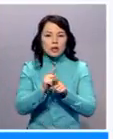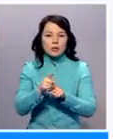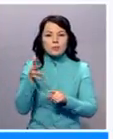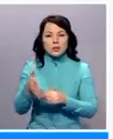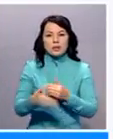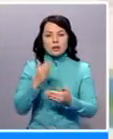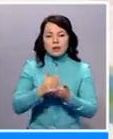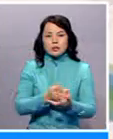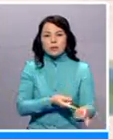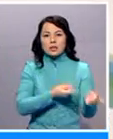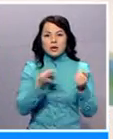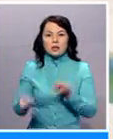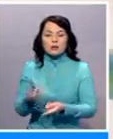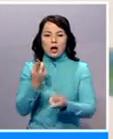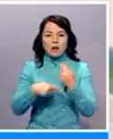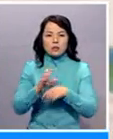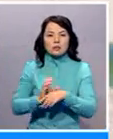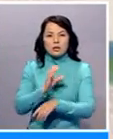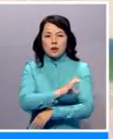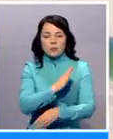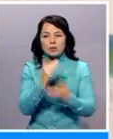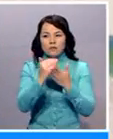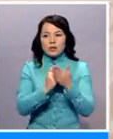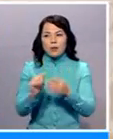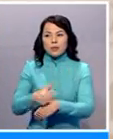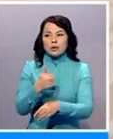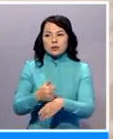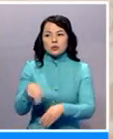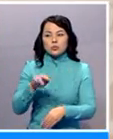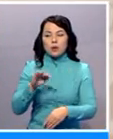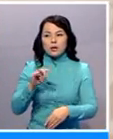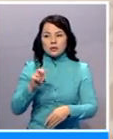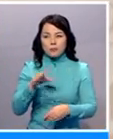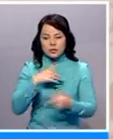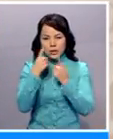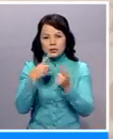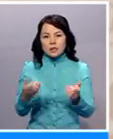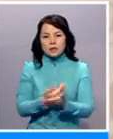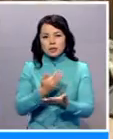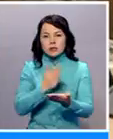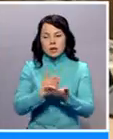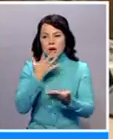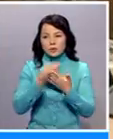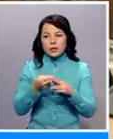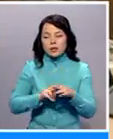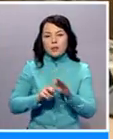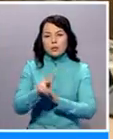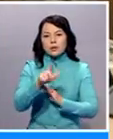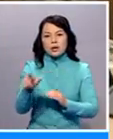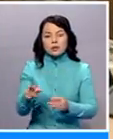5000-нан астам мигрант сол елдерге қайтарылған. Ведомство басшысы Джоана Микл Лейтнердің айтуынша, соңғы кездері босқындарды